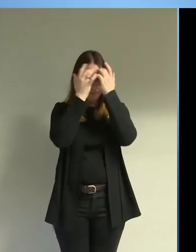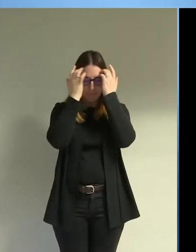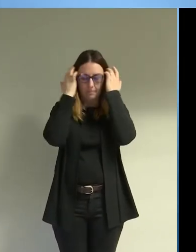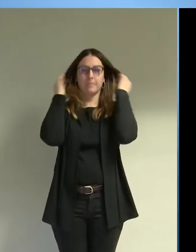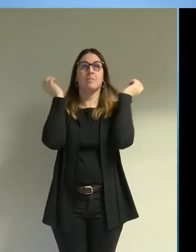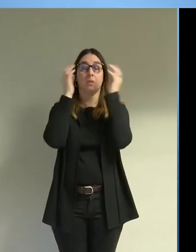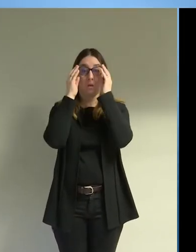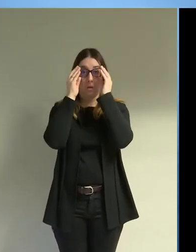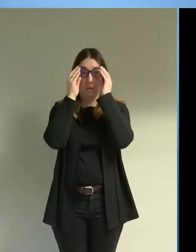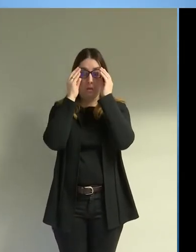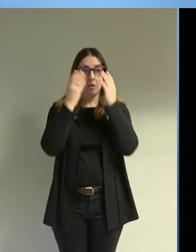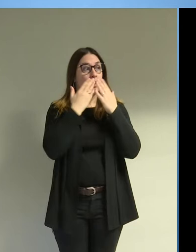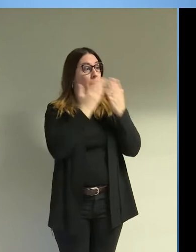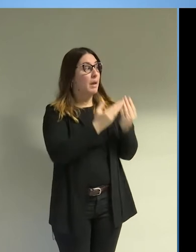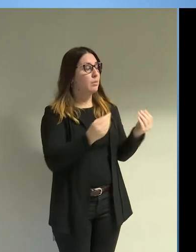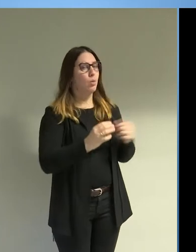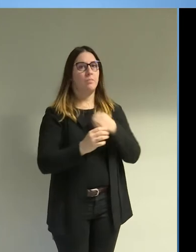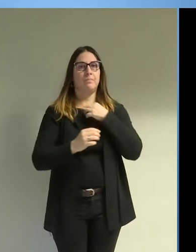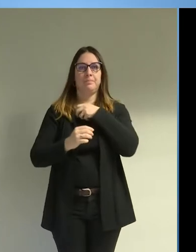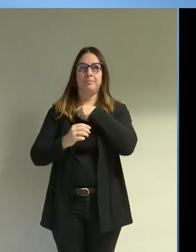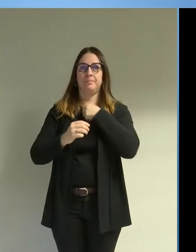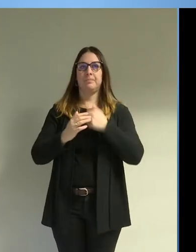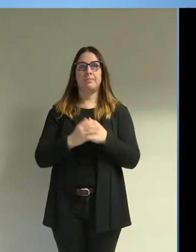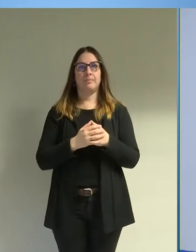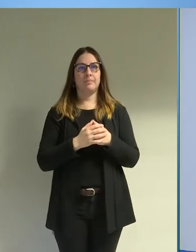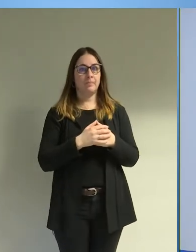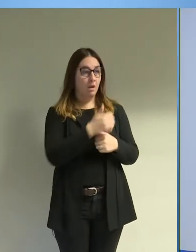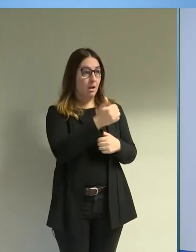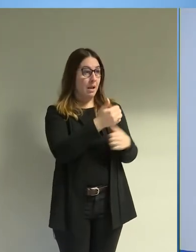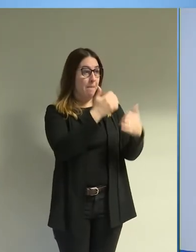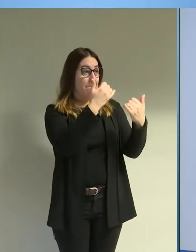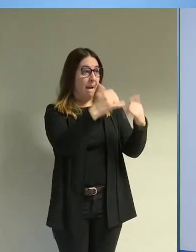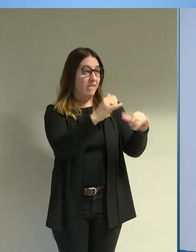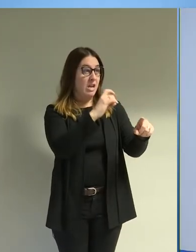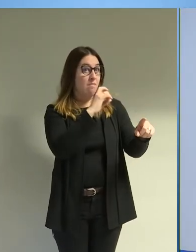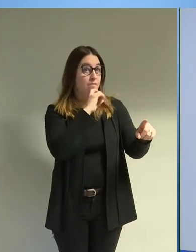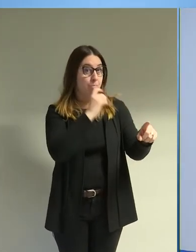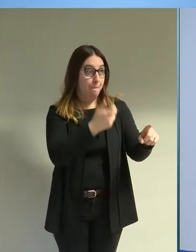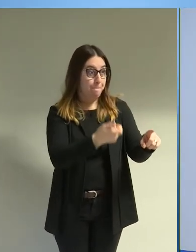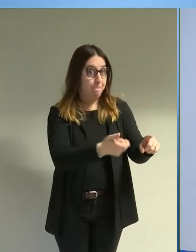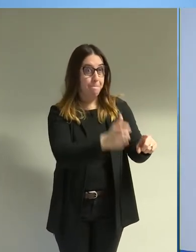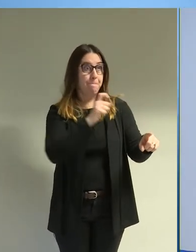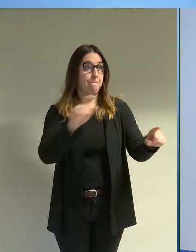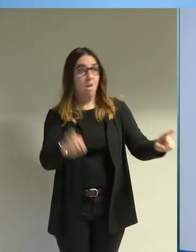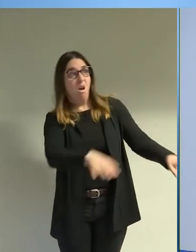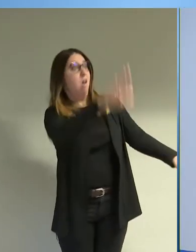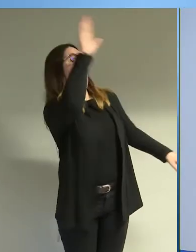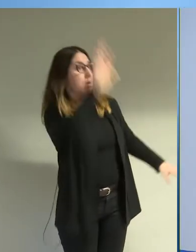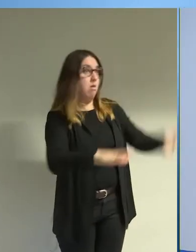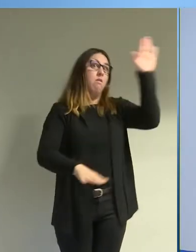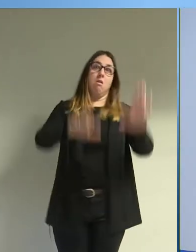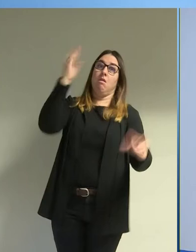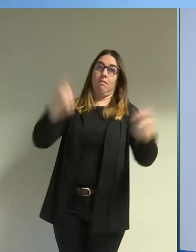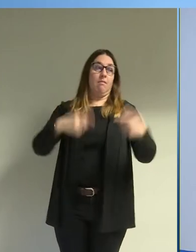merci beaucoup n'est même pas commencée que déjà les les oppositions souhaité prendre la parole